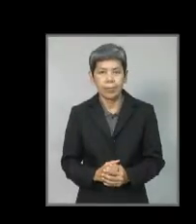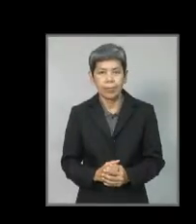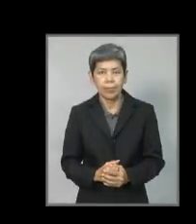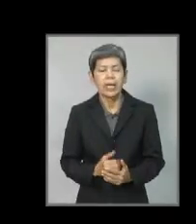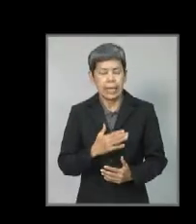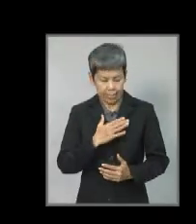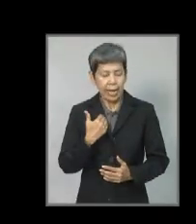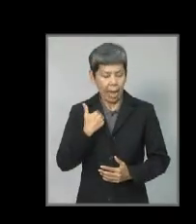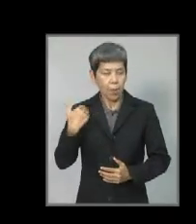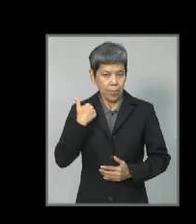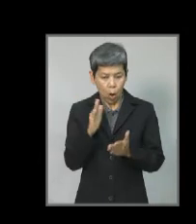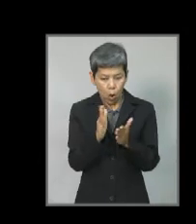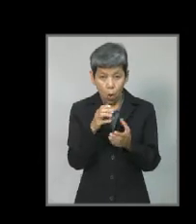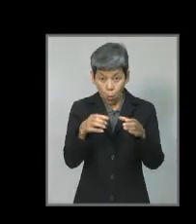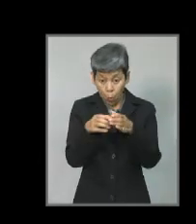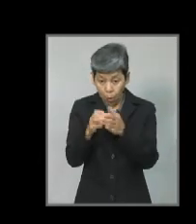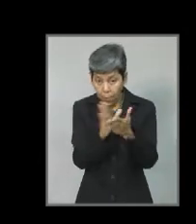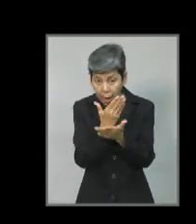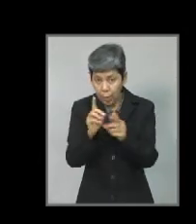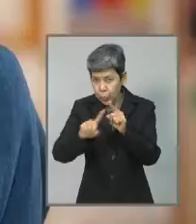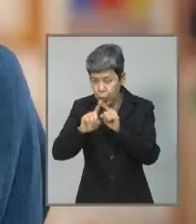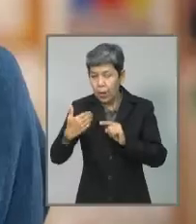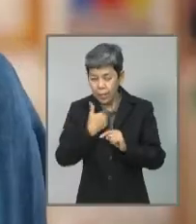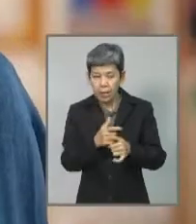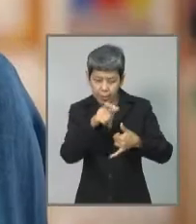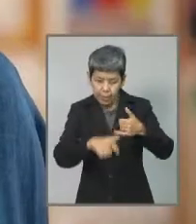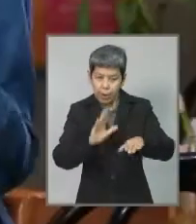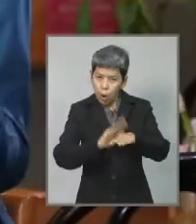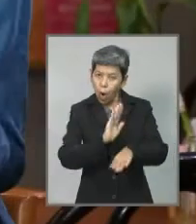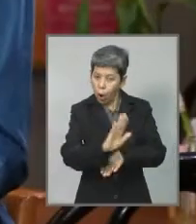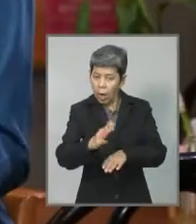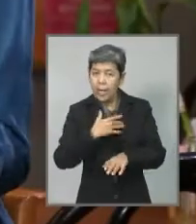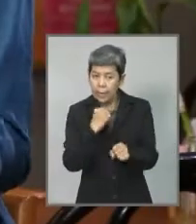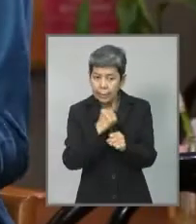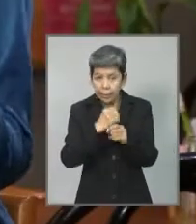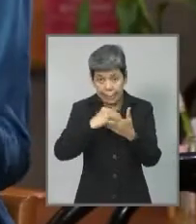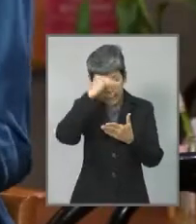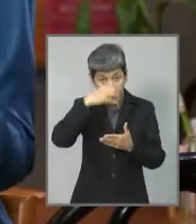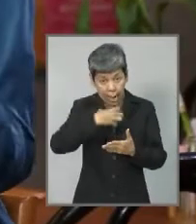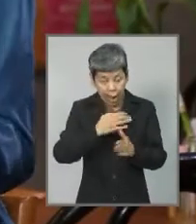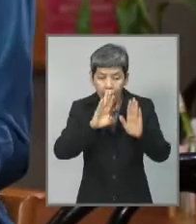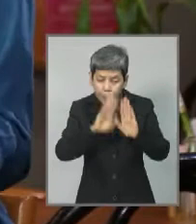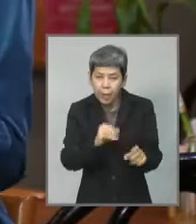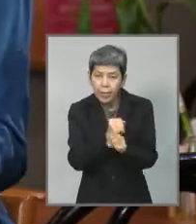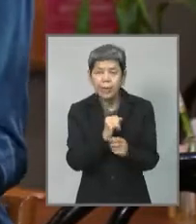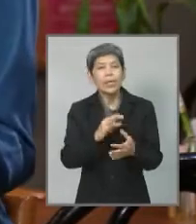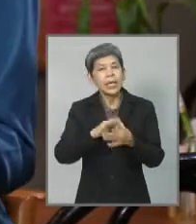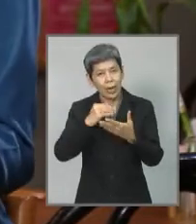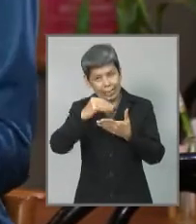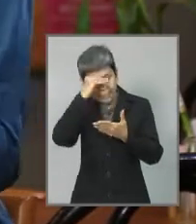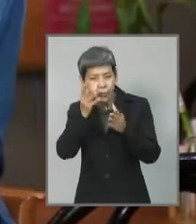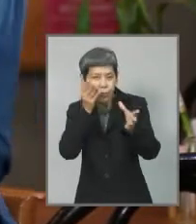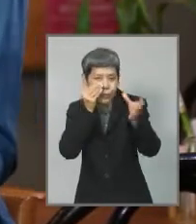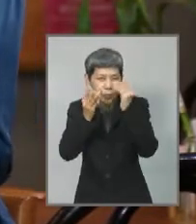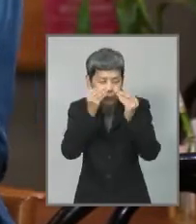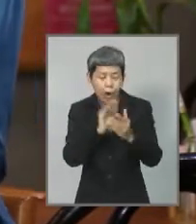คือเราจะมีการแบ่งกลุ่มคร่าวๆนะคะตามทักษะที่ทุกคนต้องการการเรียนรู้แล้วก็ลักษณะในเรื่องของการเรียนรู้แล้วก็